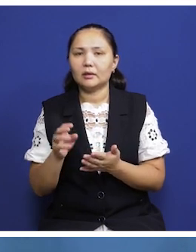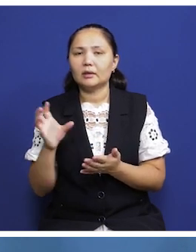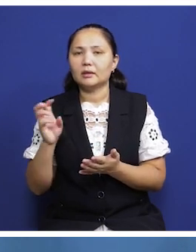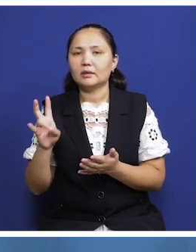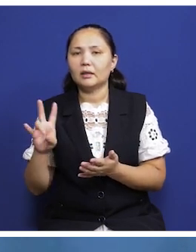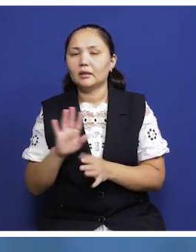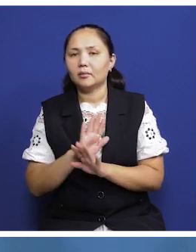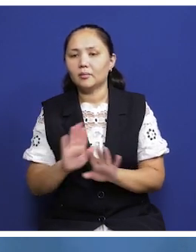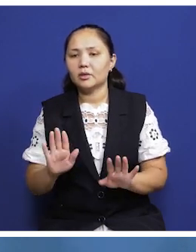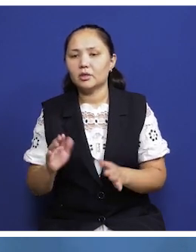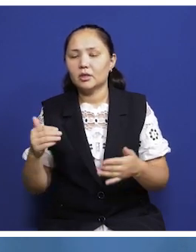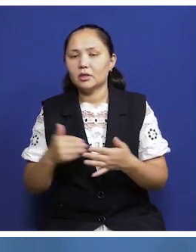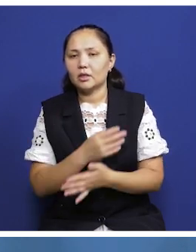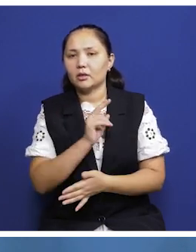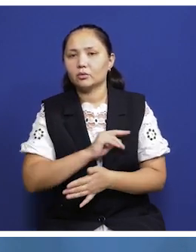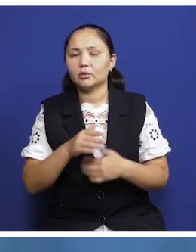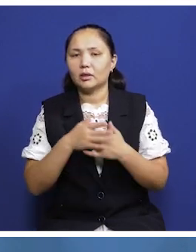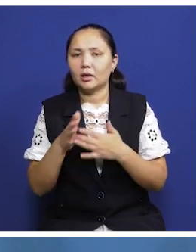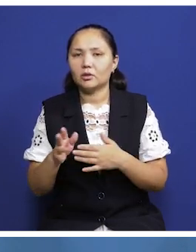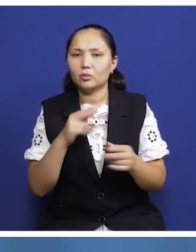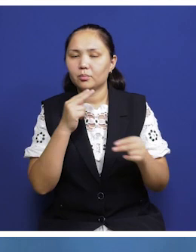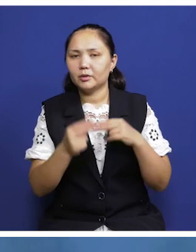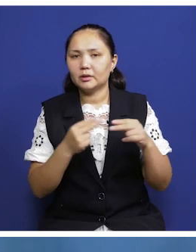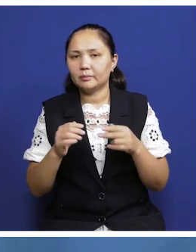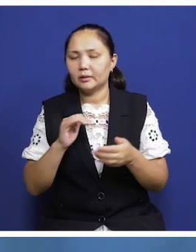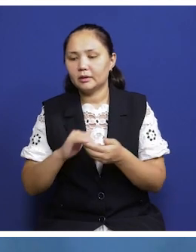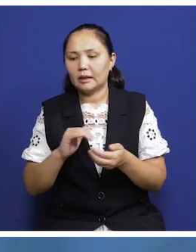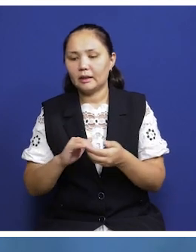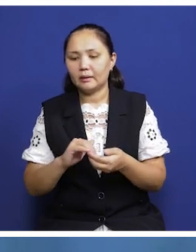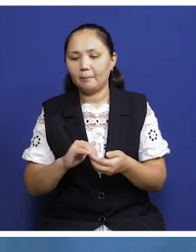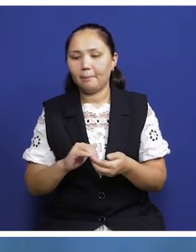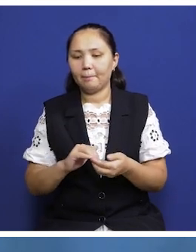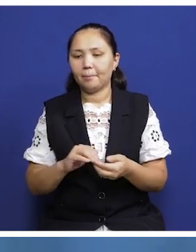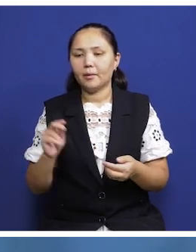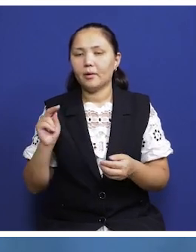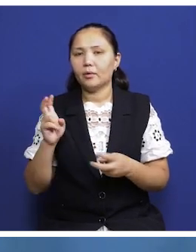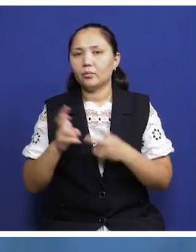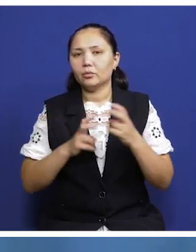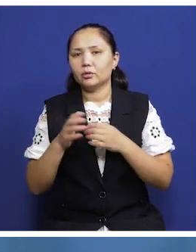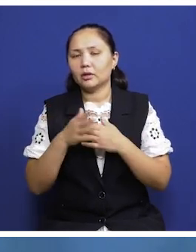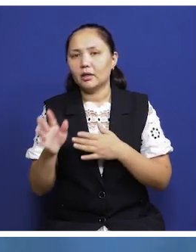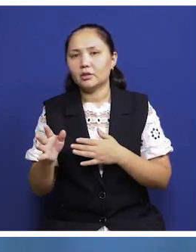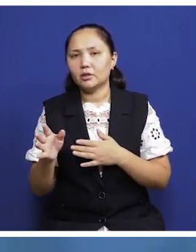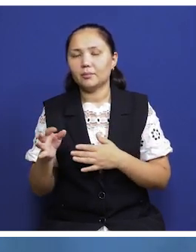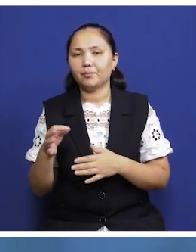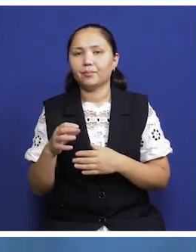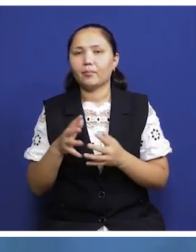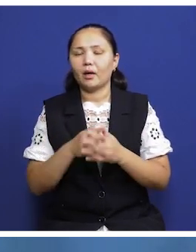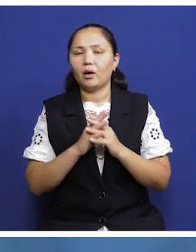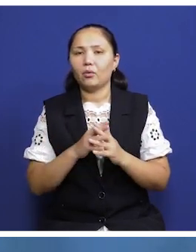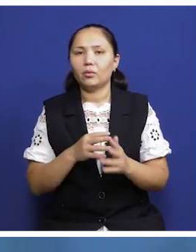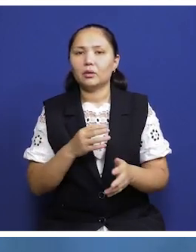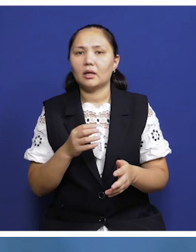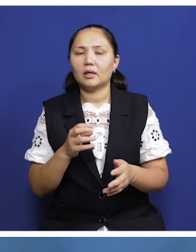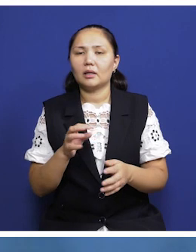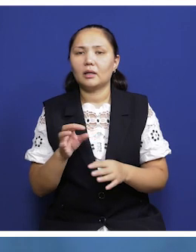ол дегеніміз бізде жаңа жұмыс орындарын ашу, жаңа кәсіпкерлерді тартып, солармен өндіріс ашу, ауыл шаруашылығында шығып жатқан өнімдерді